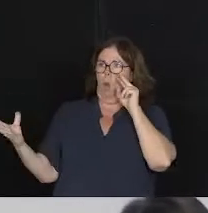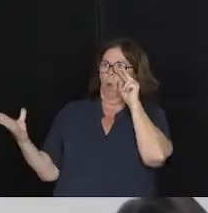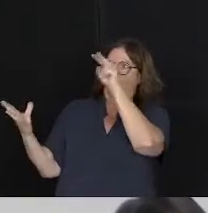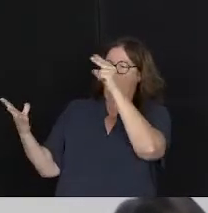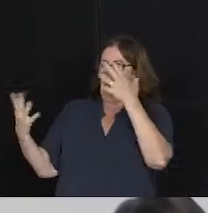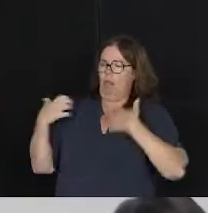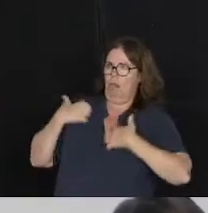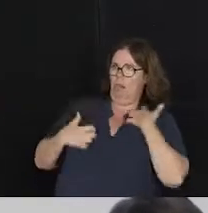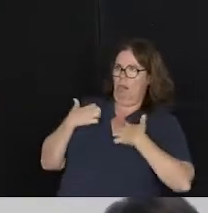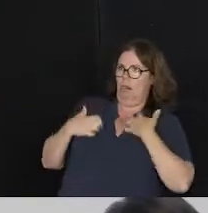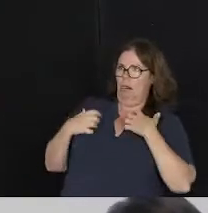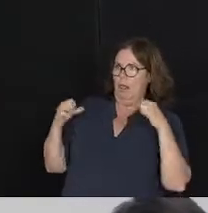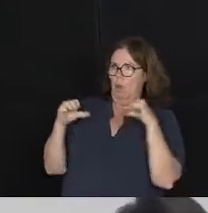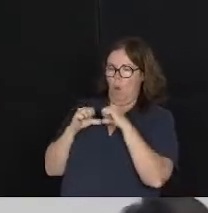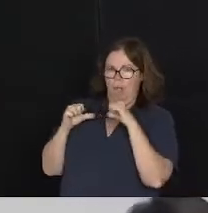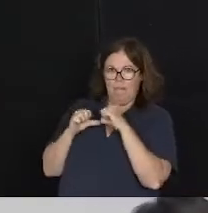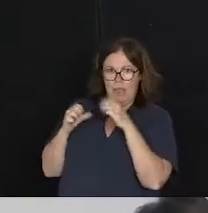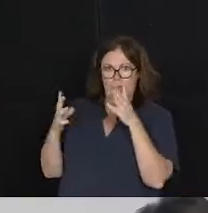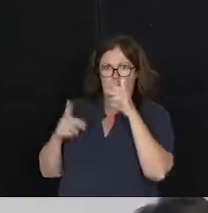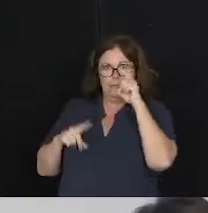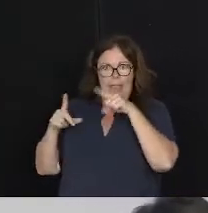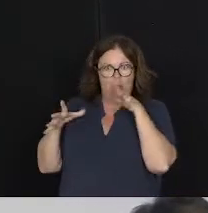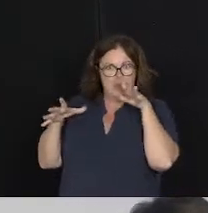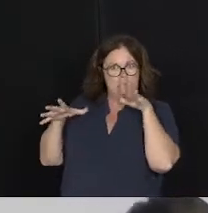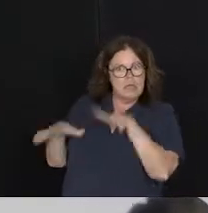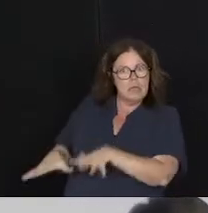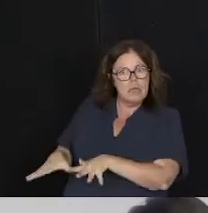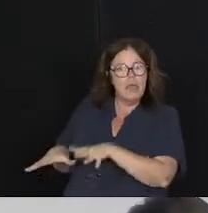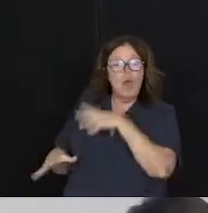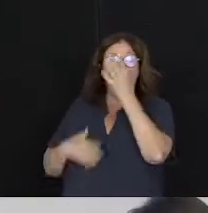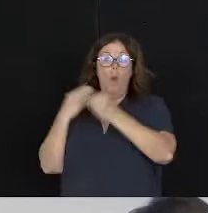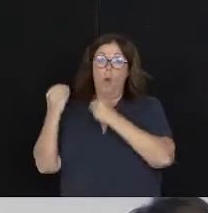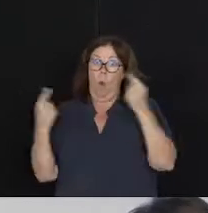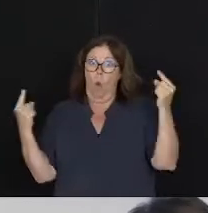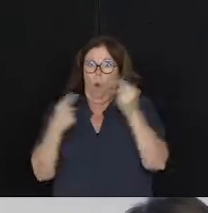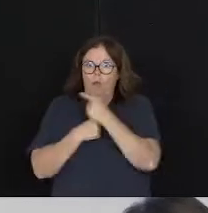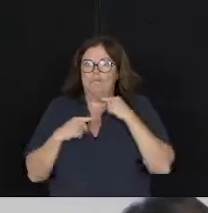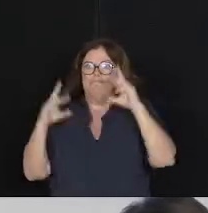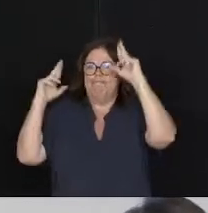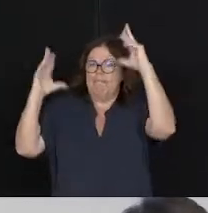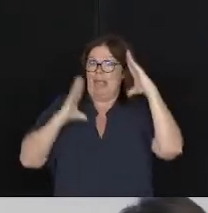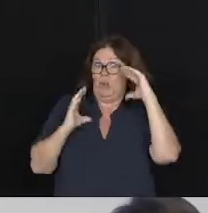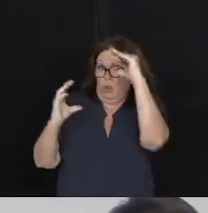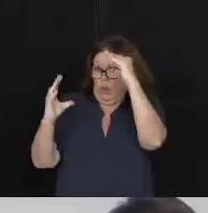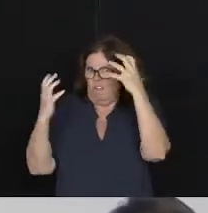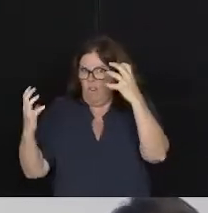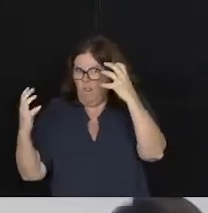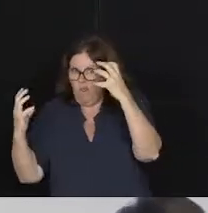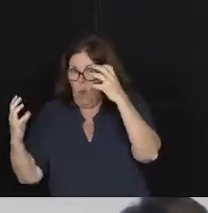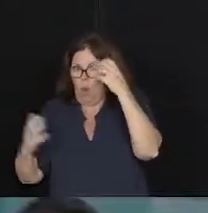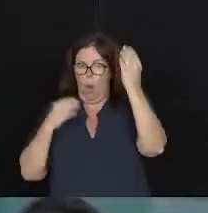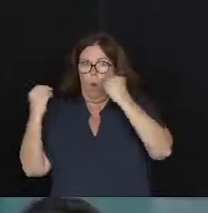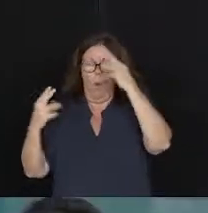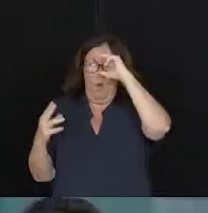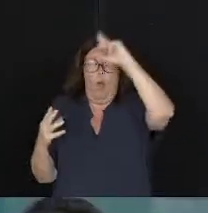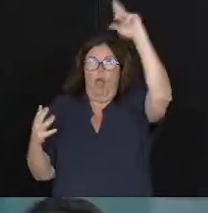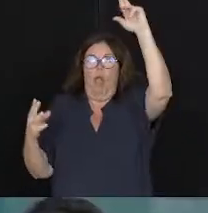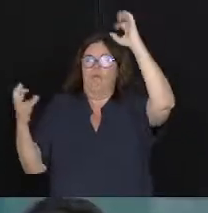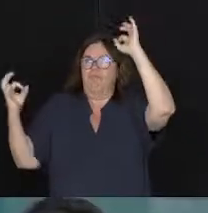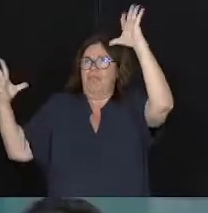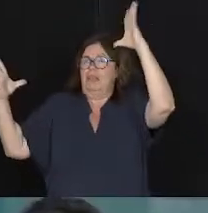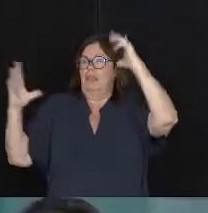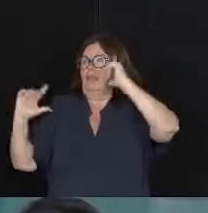redouté, honni parfois, ou au contraire souhaité, idéalisé même pour certains,